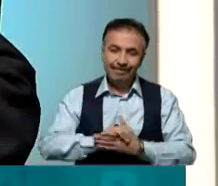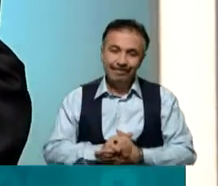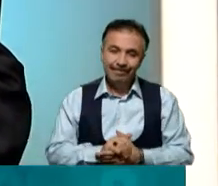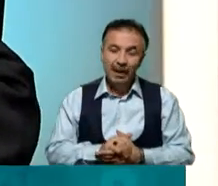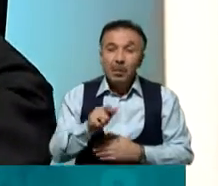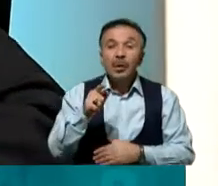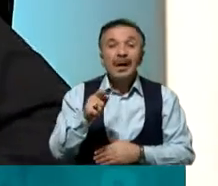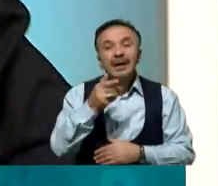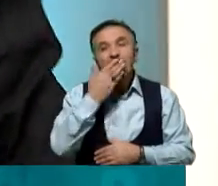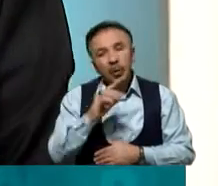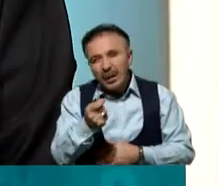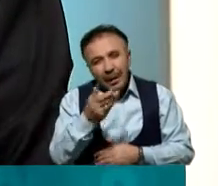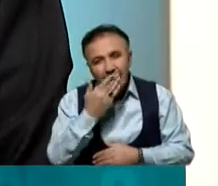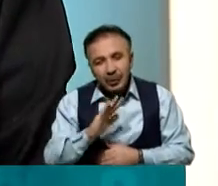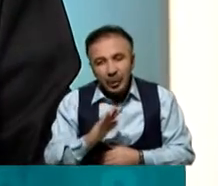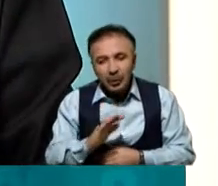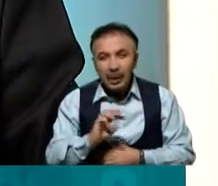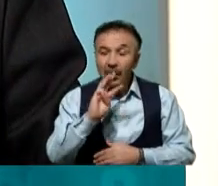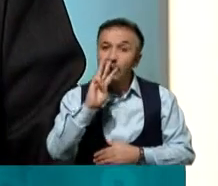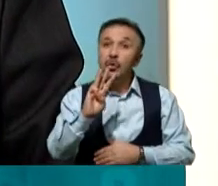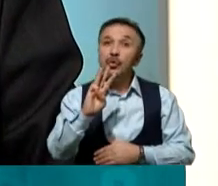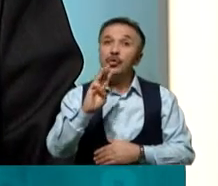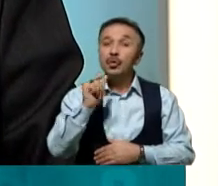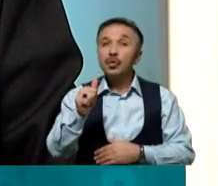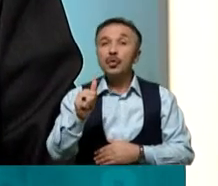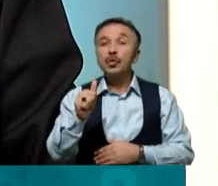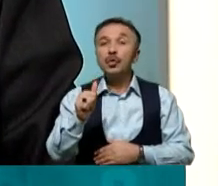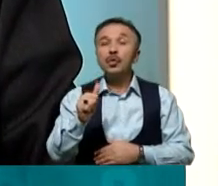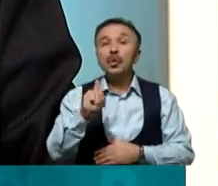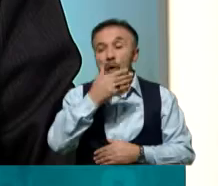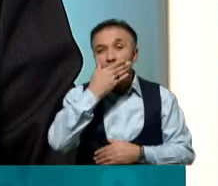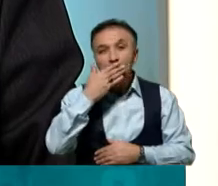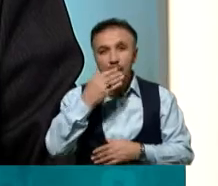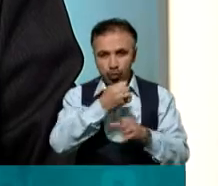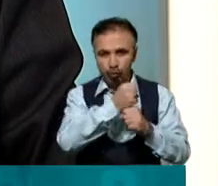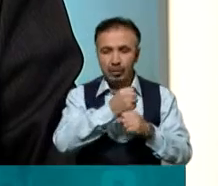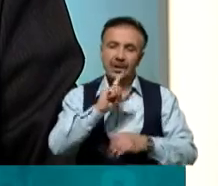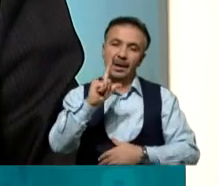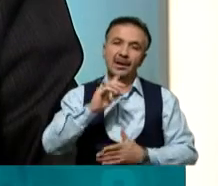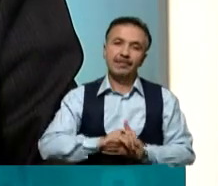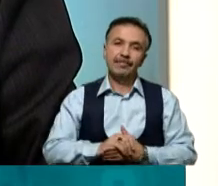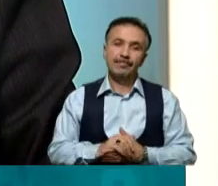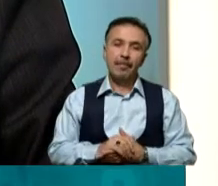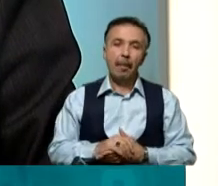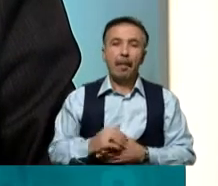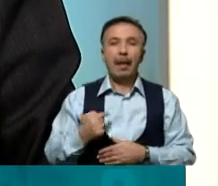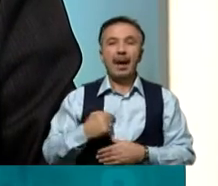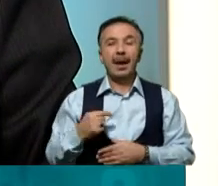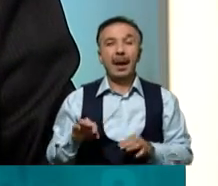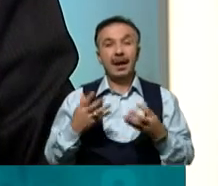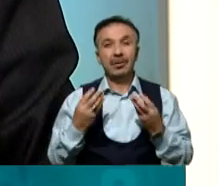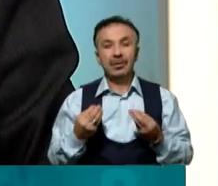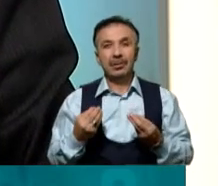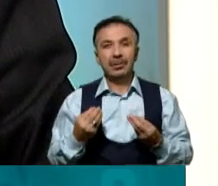o zaman 3 gün oruç tutacak. Bu imkanlar bunlara varsa sahip olan insanlar ben nasıl olsa diyemez. Abi